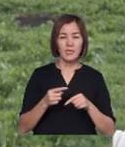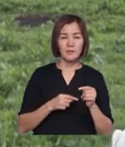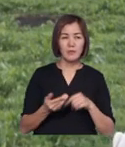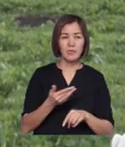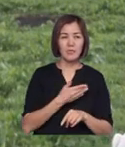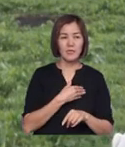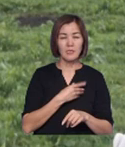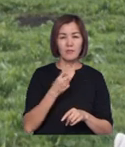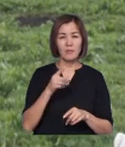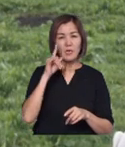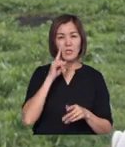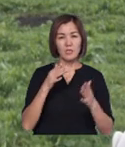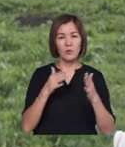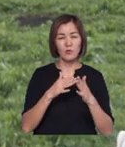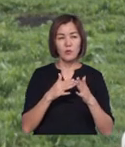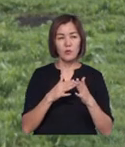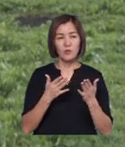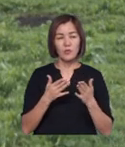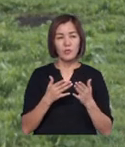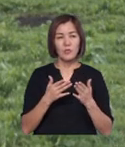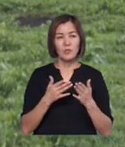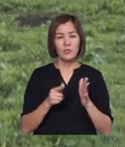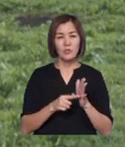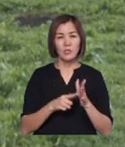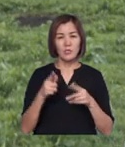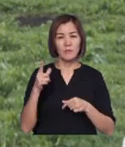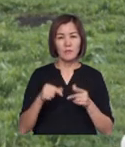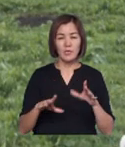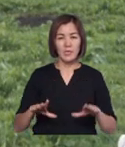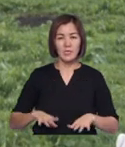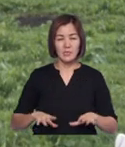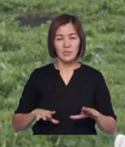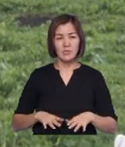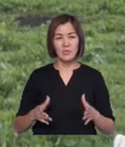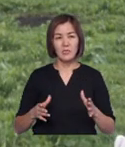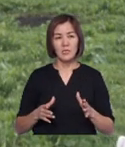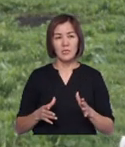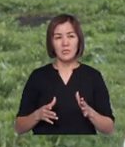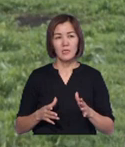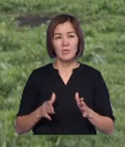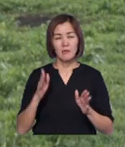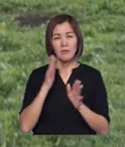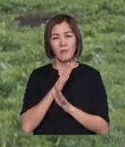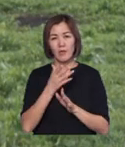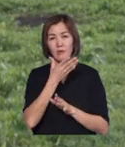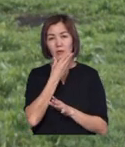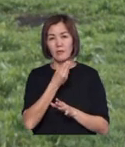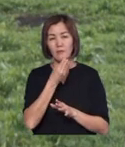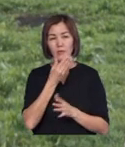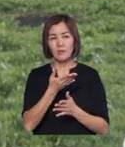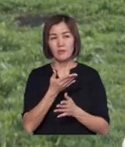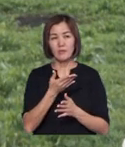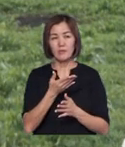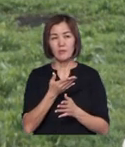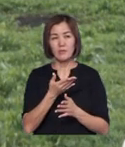кеткендей бір киіз үй және жаңағы жеті биесін және жаңағы мерге табиғатымызды көріп тұрсыздар, тамаша жер. Сол